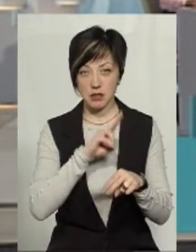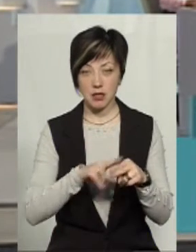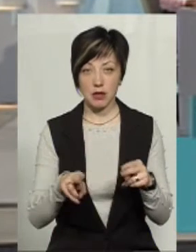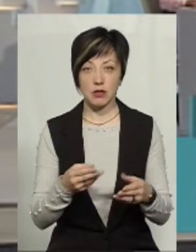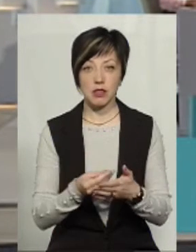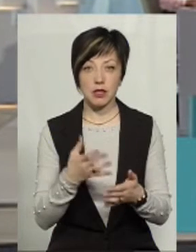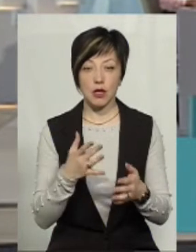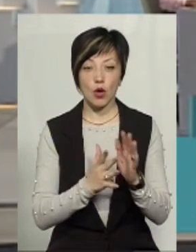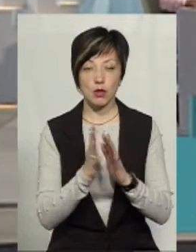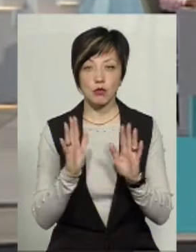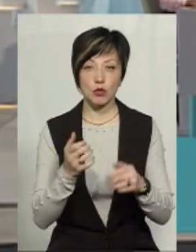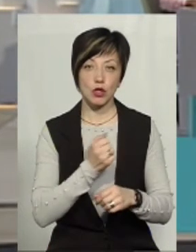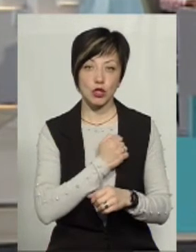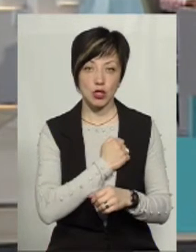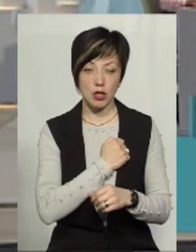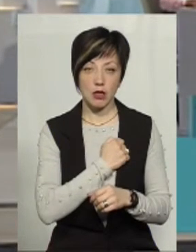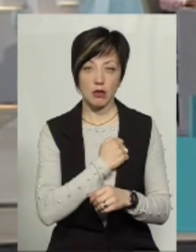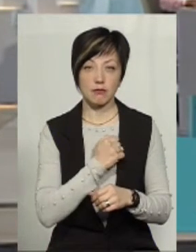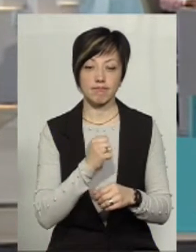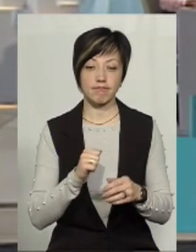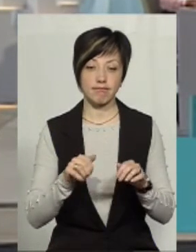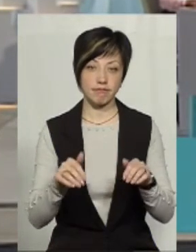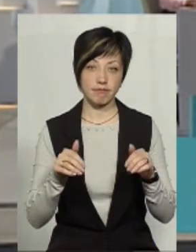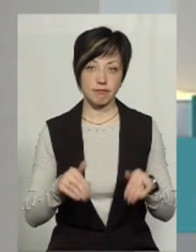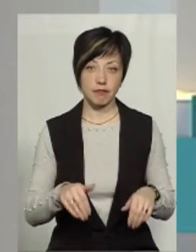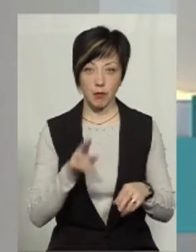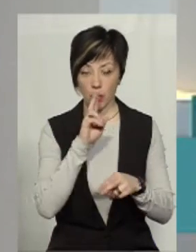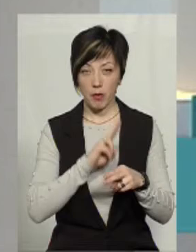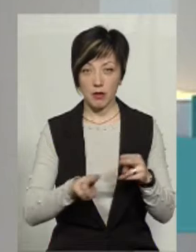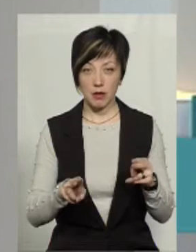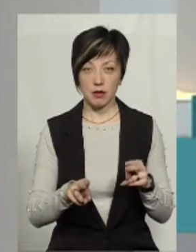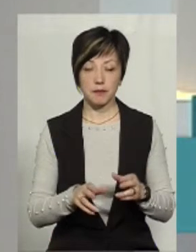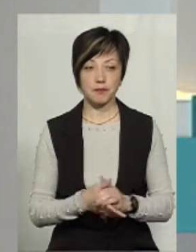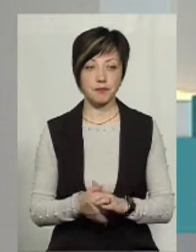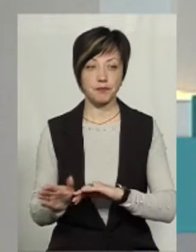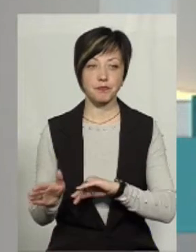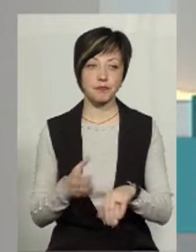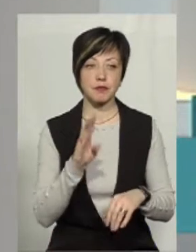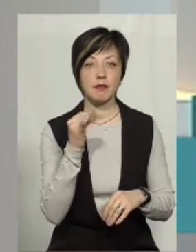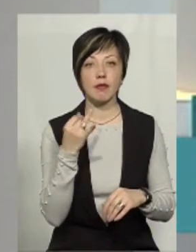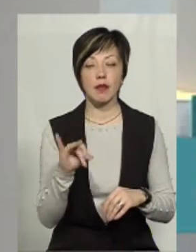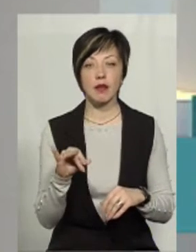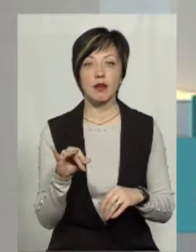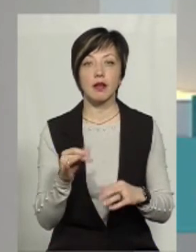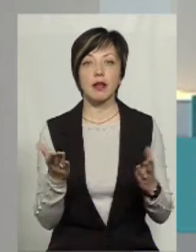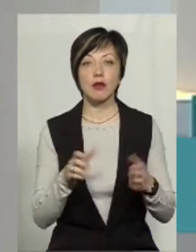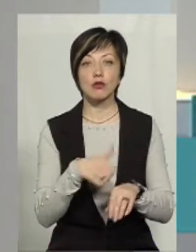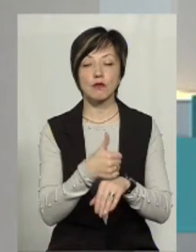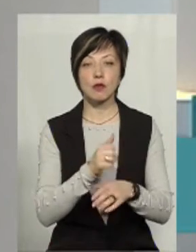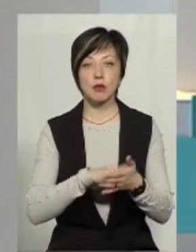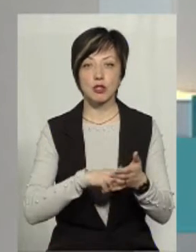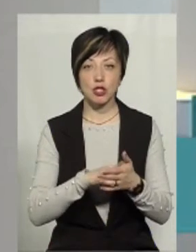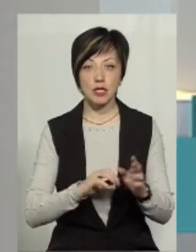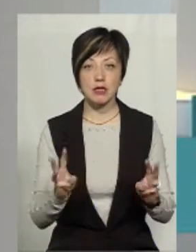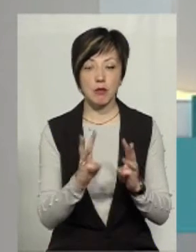цінні рослини, вони будуть, на жаль, уступати бур'янам. Пане Сергію, які основні